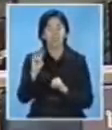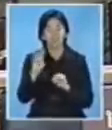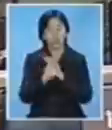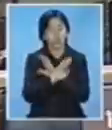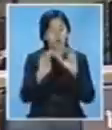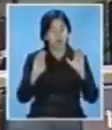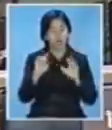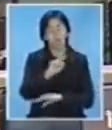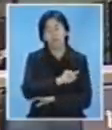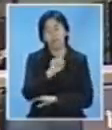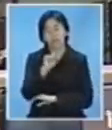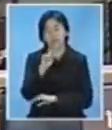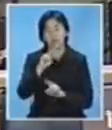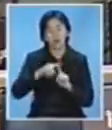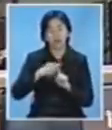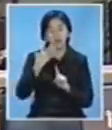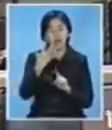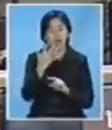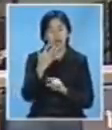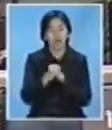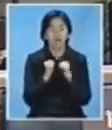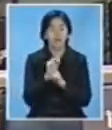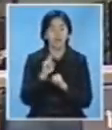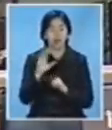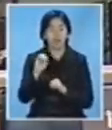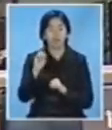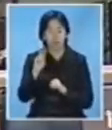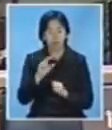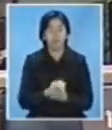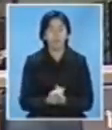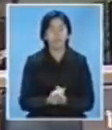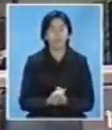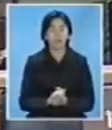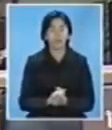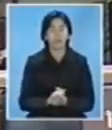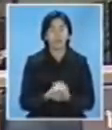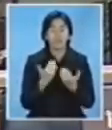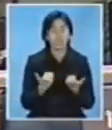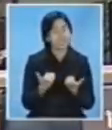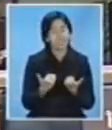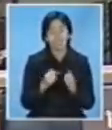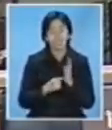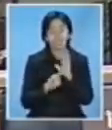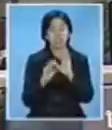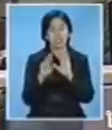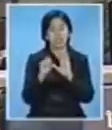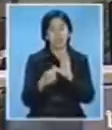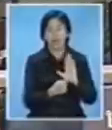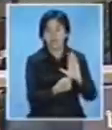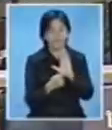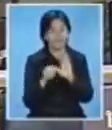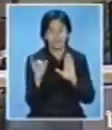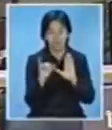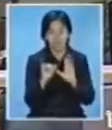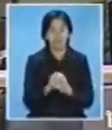ที่22พฤษภาคมปลายปี52นะคะแต่เรื่องนี้ก็ยังไม่ได้นำเข้าสู่รัฐสภา